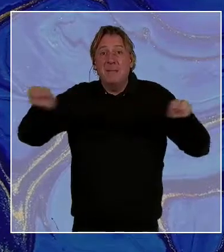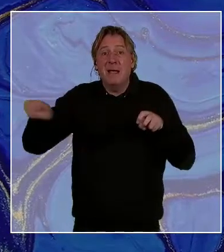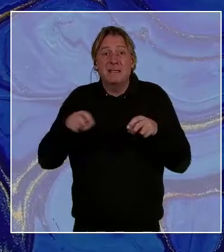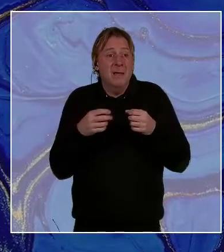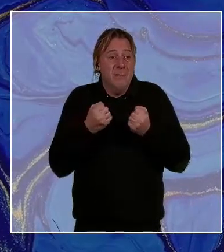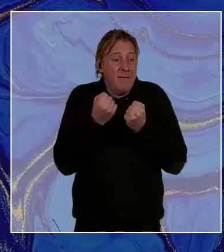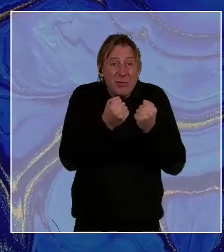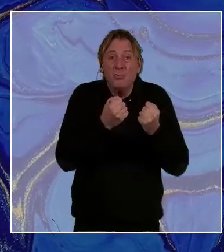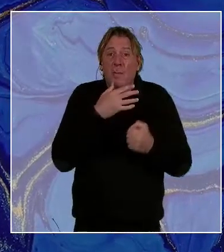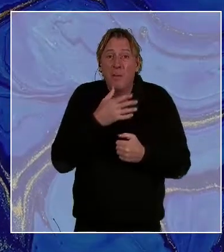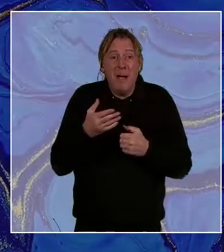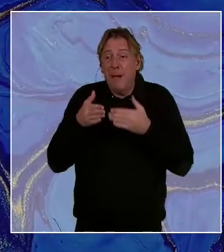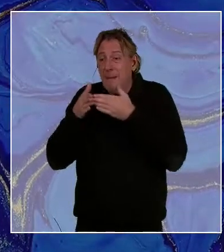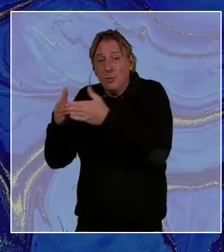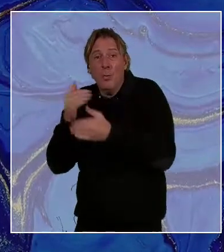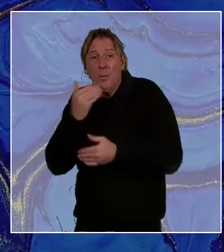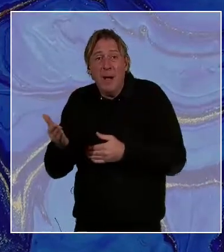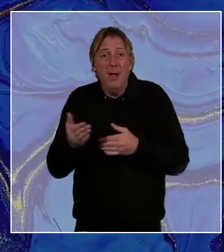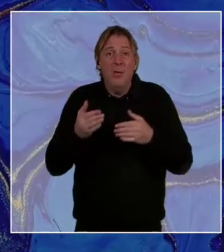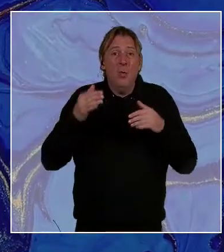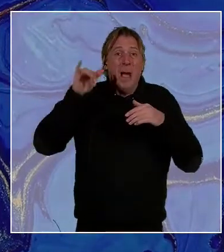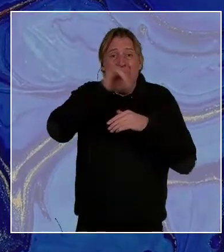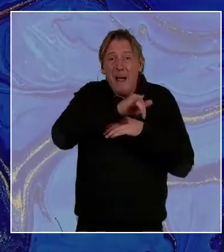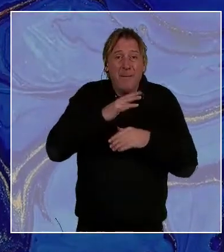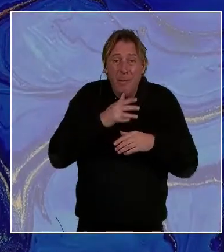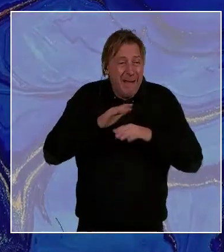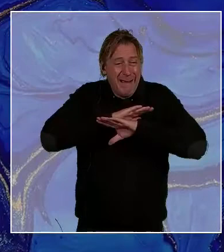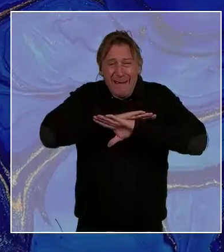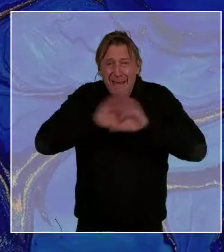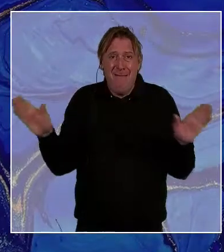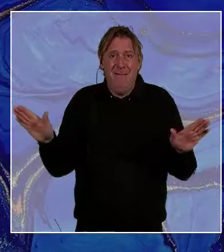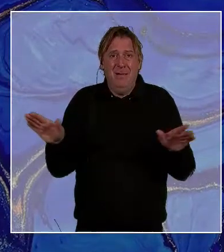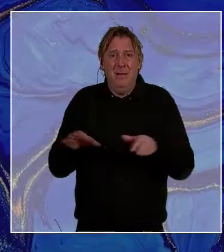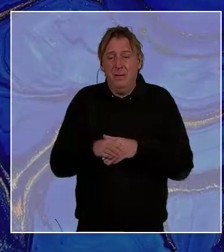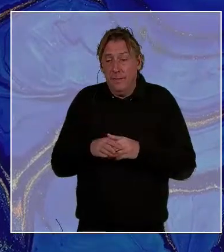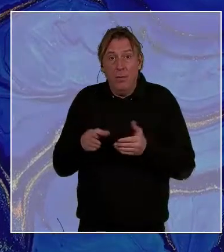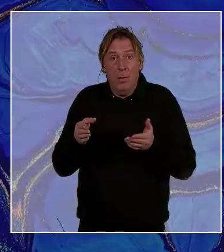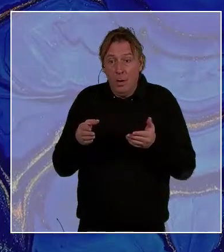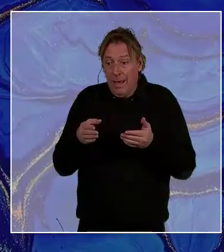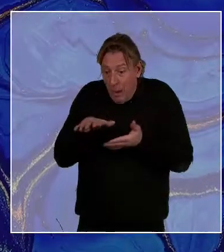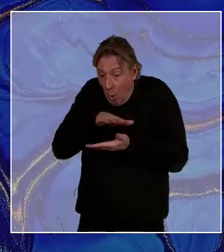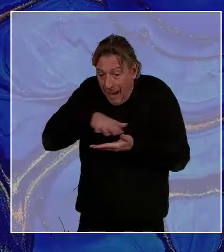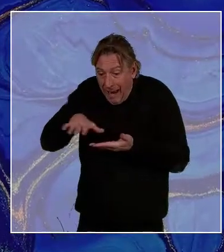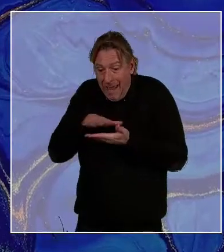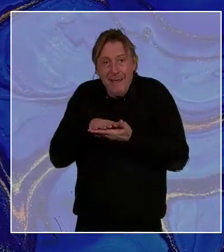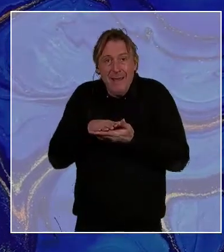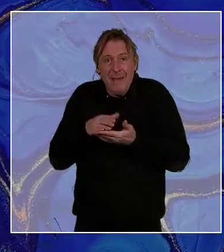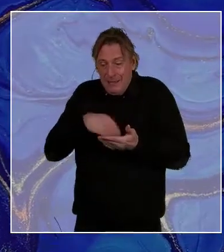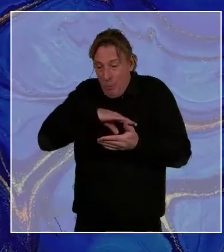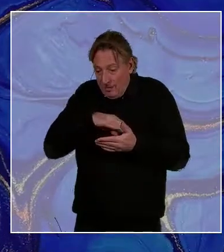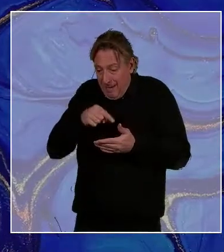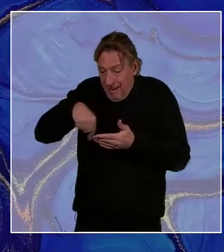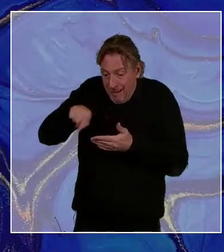voie terrestre, par voie maritime ou par les airs. Donc, ça a été au gouvernement local de fournir une réaction immédiate à